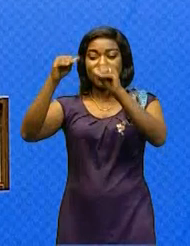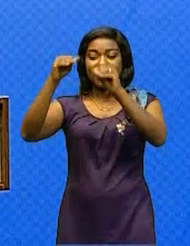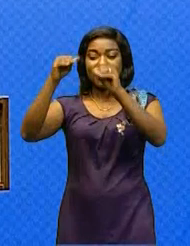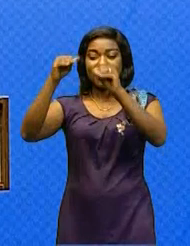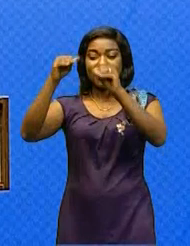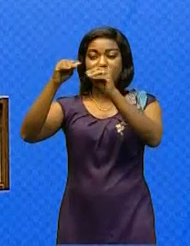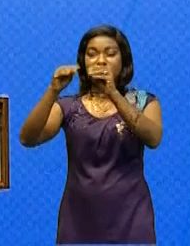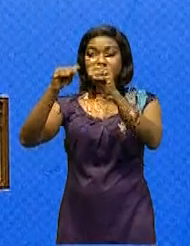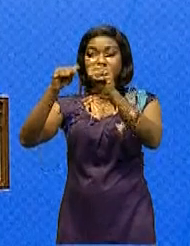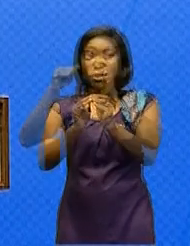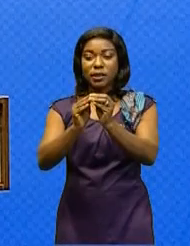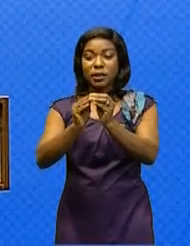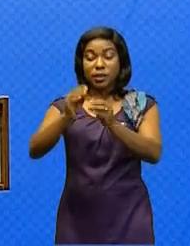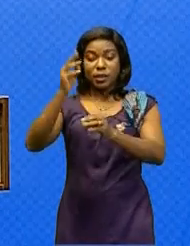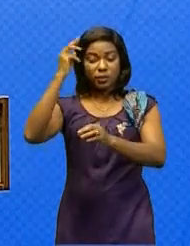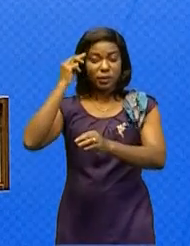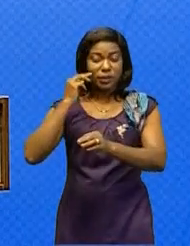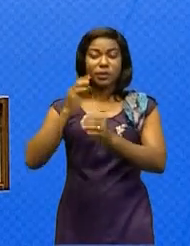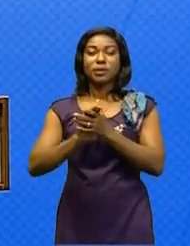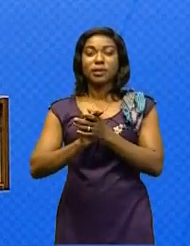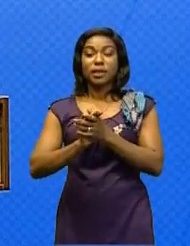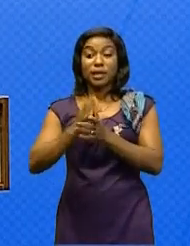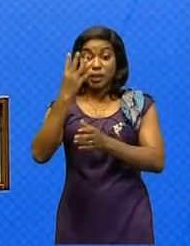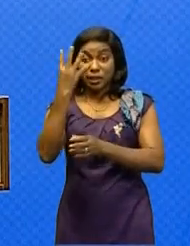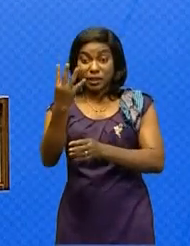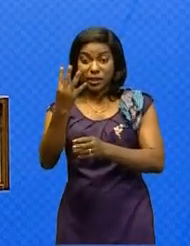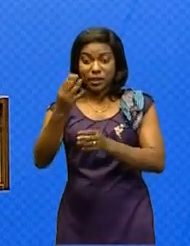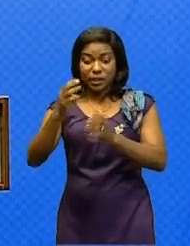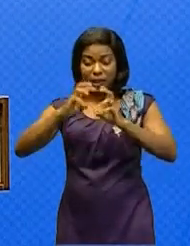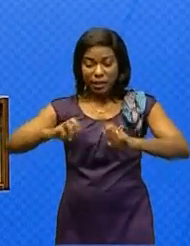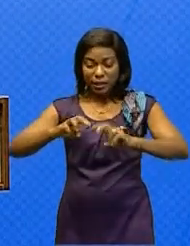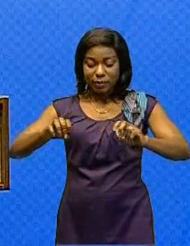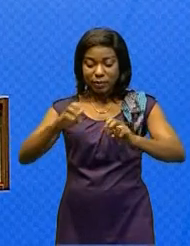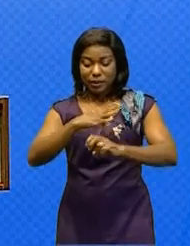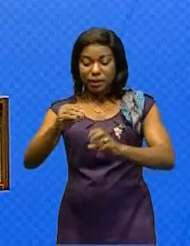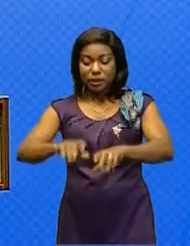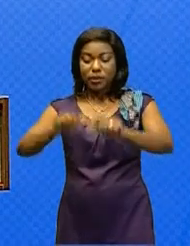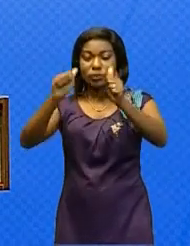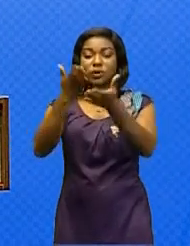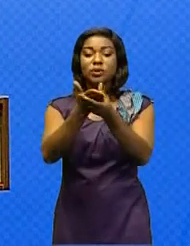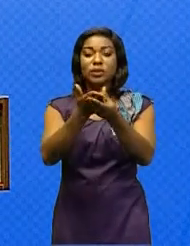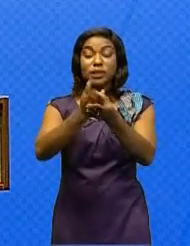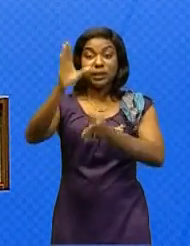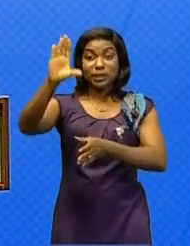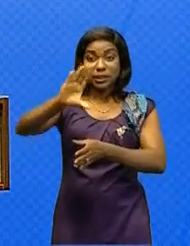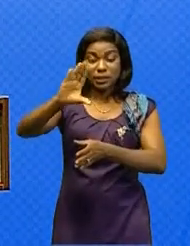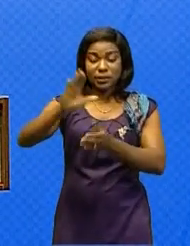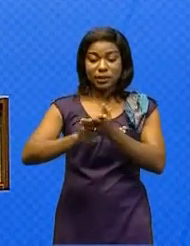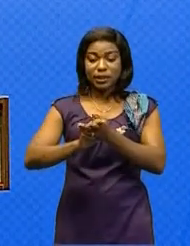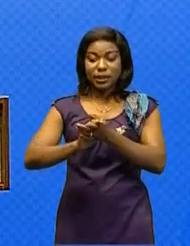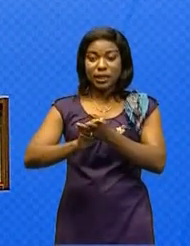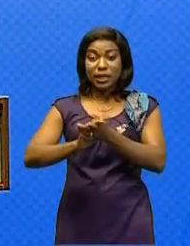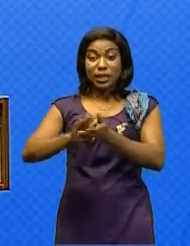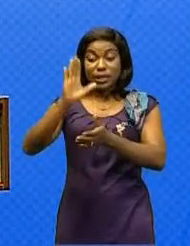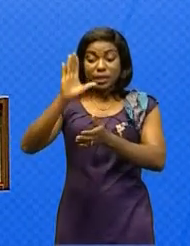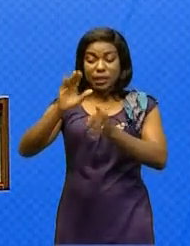ministres. 4. Examen et adoption des dossiers. 5. Examen et